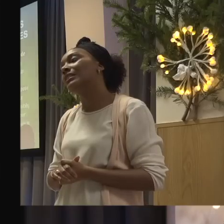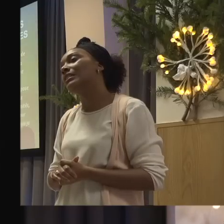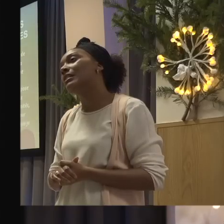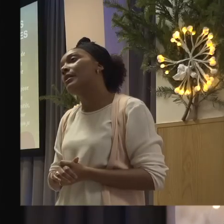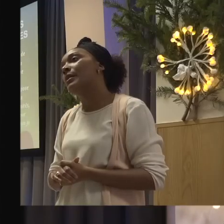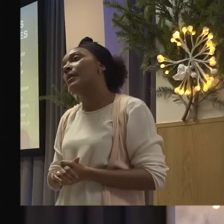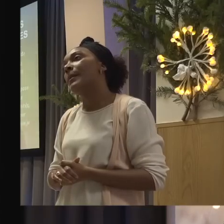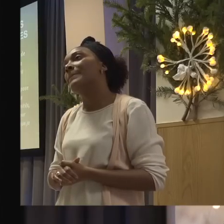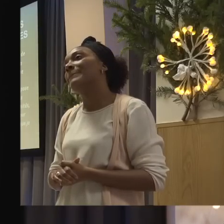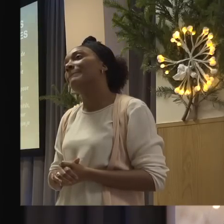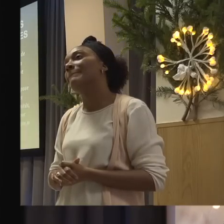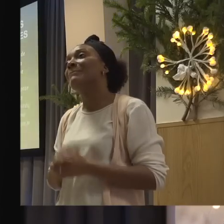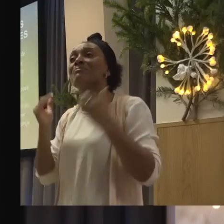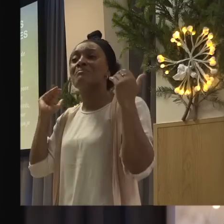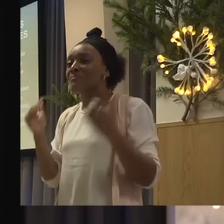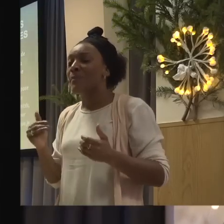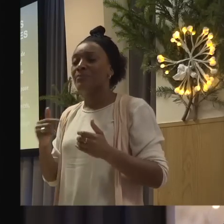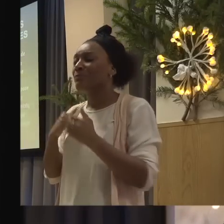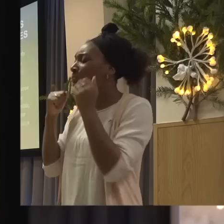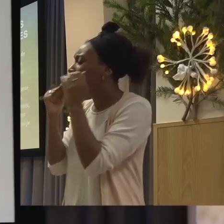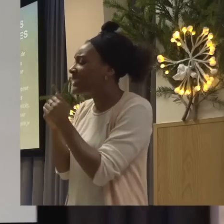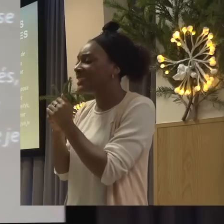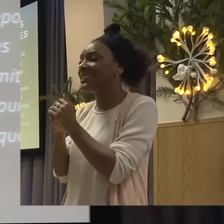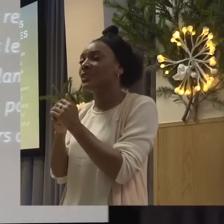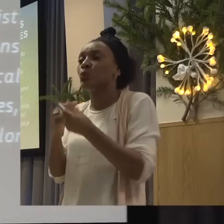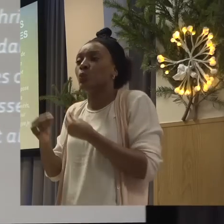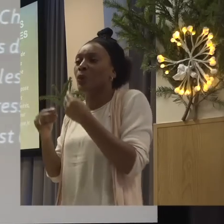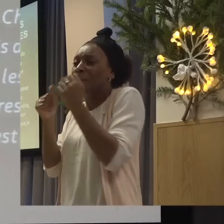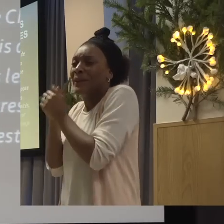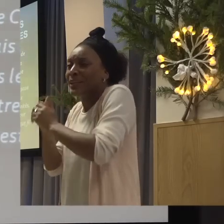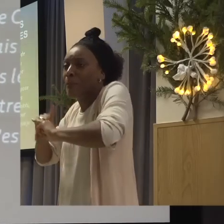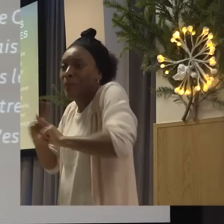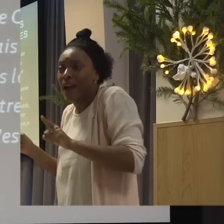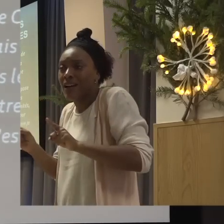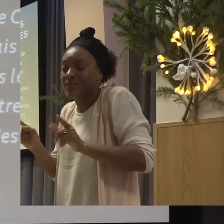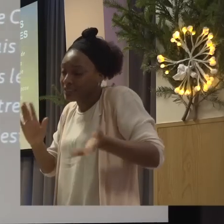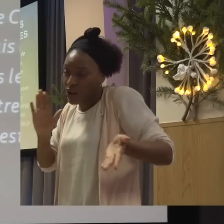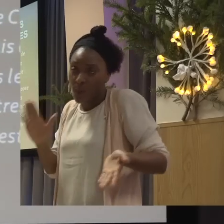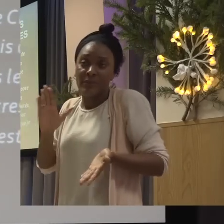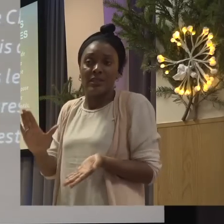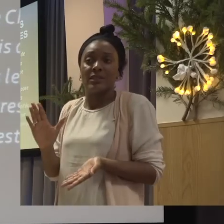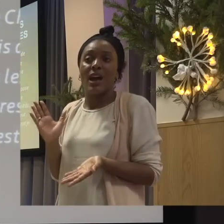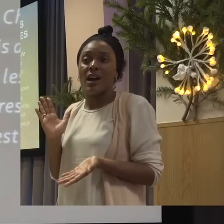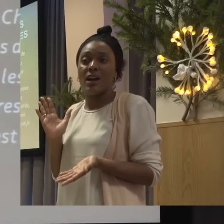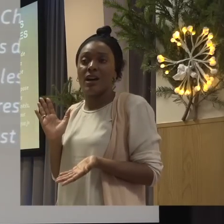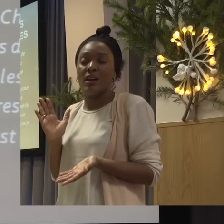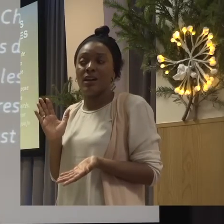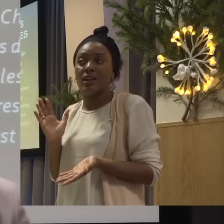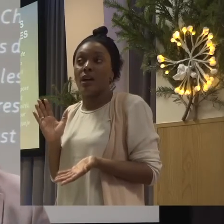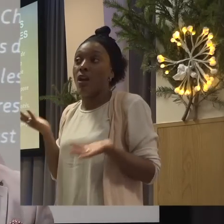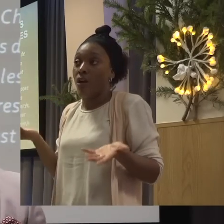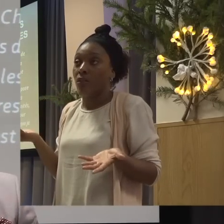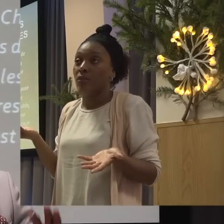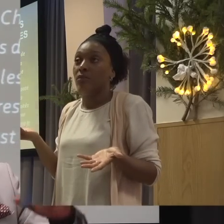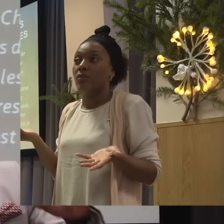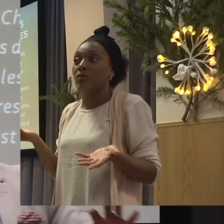Ils seront toujours là. Que je prie, que je ne prie pas, c'est comme ça. Donc, il y a lieu pour